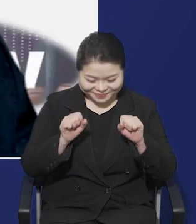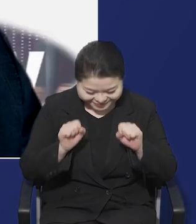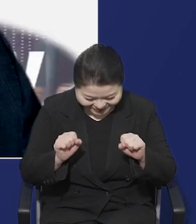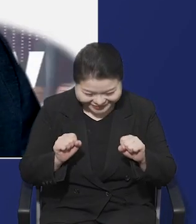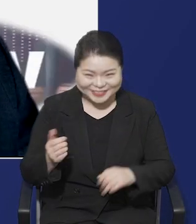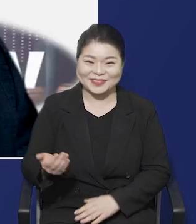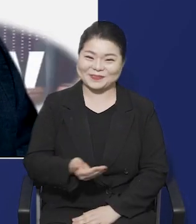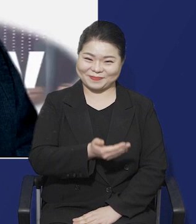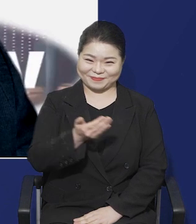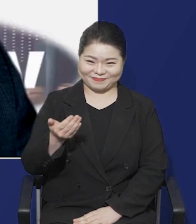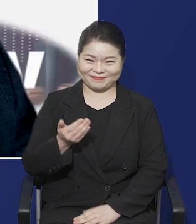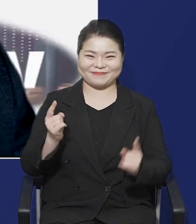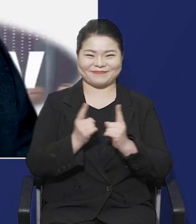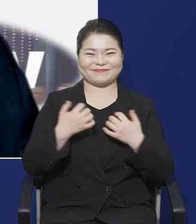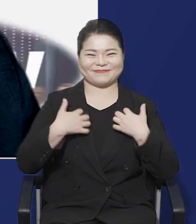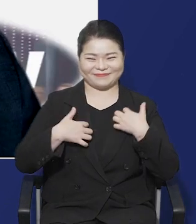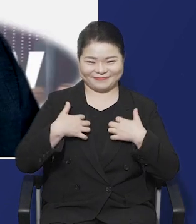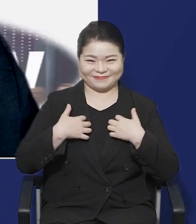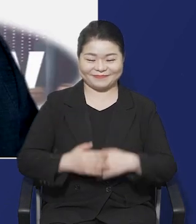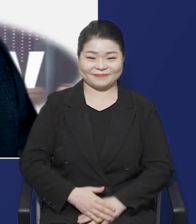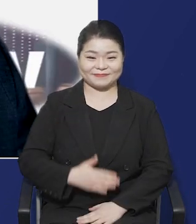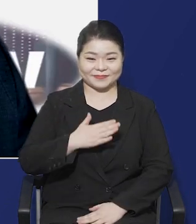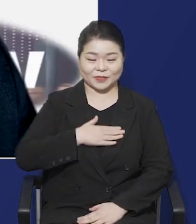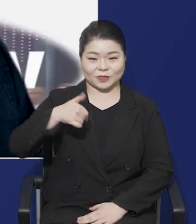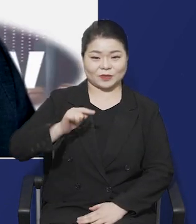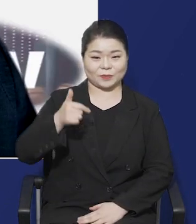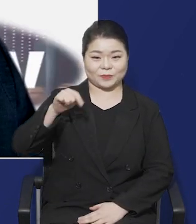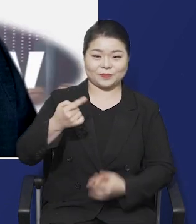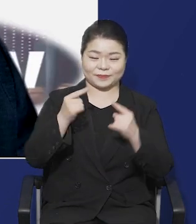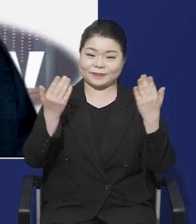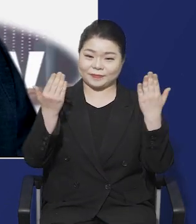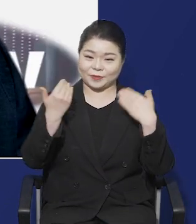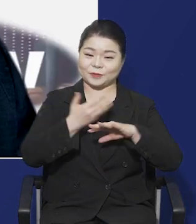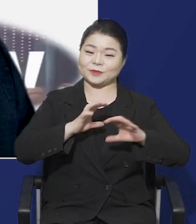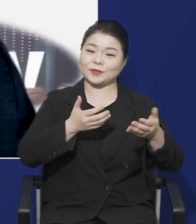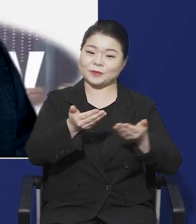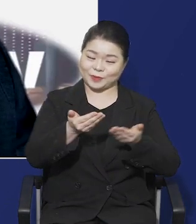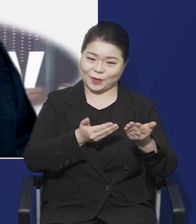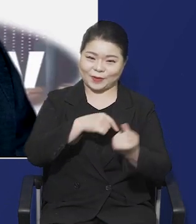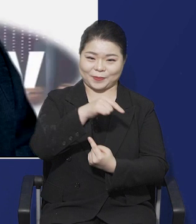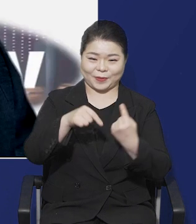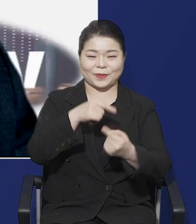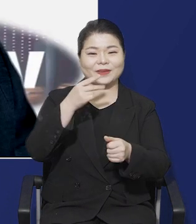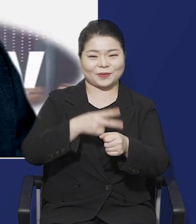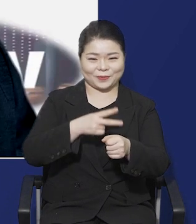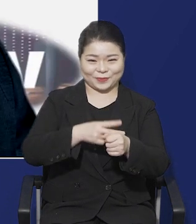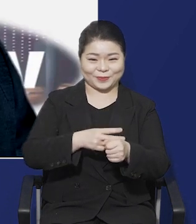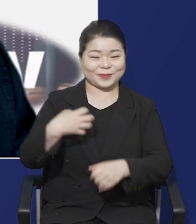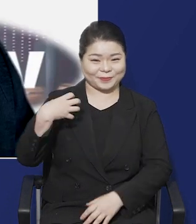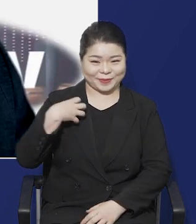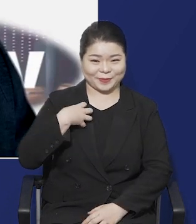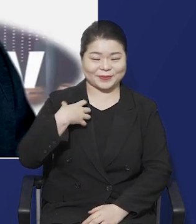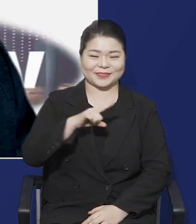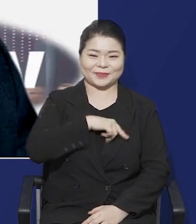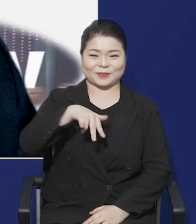안녕하세요, 여러분. 만나서 반갑습니다. 저는 건국대학교에서 국제무역과 경영학을 강의하고 있는